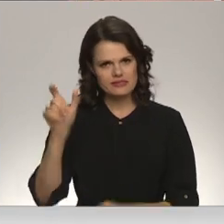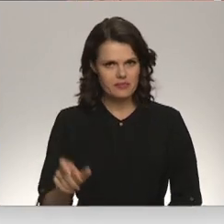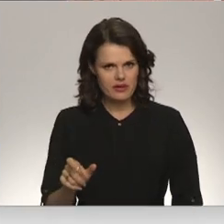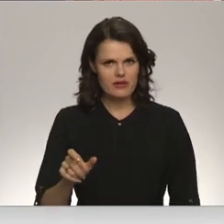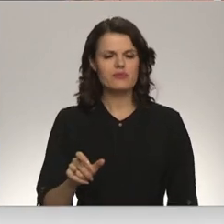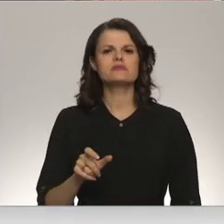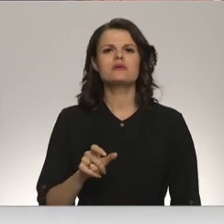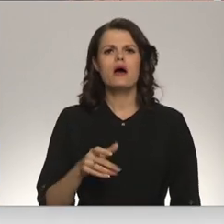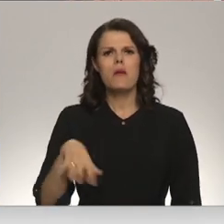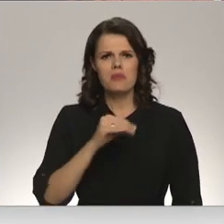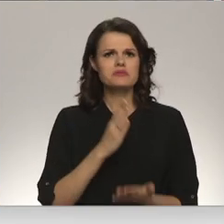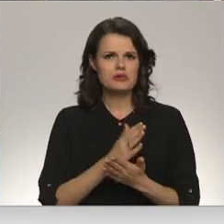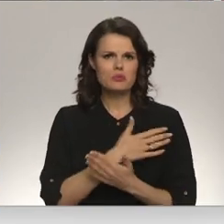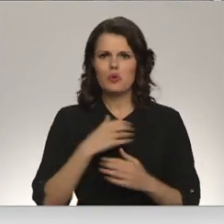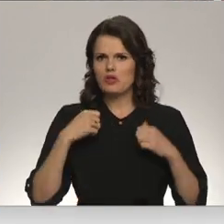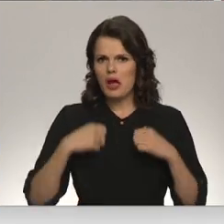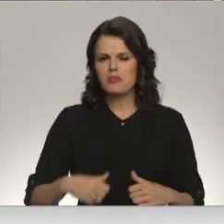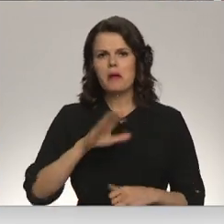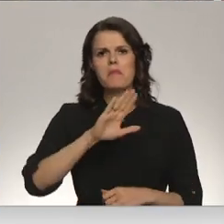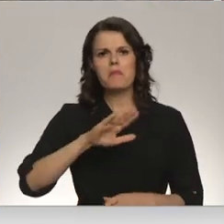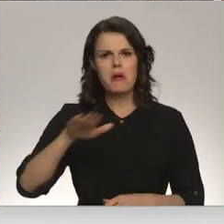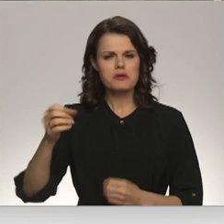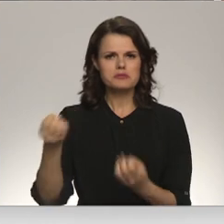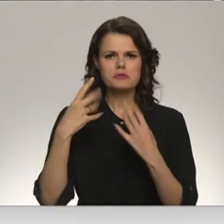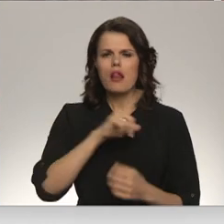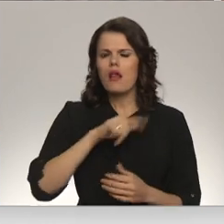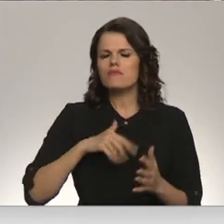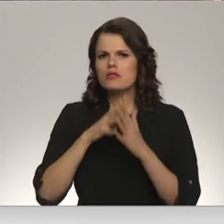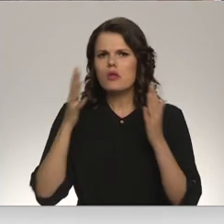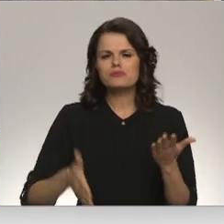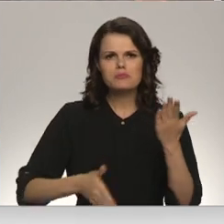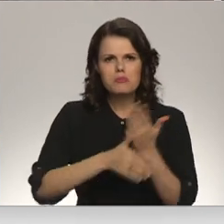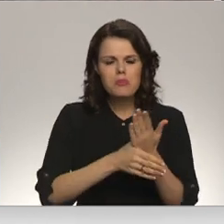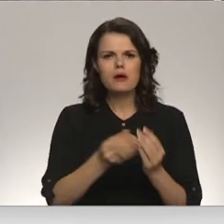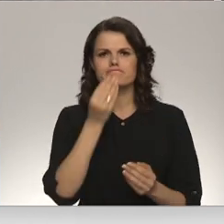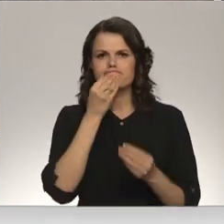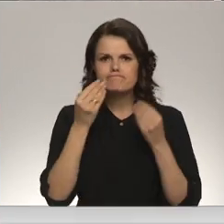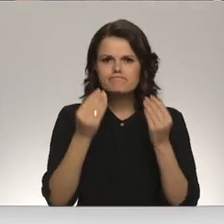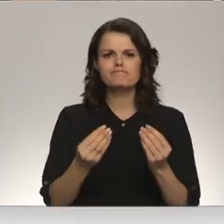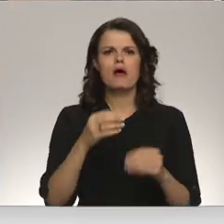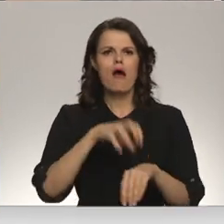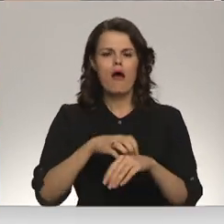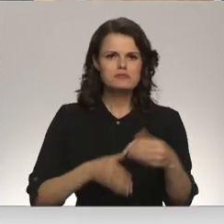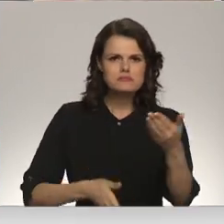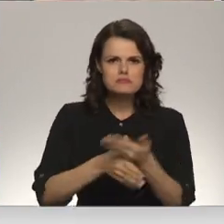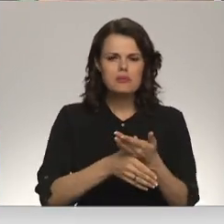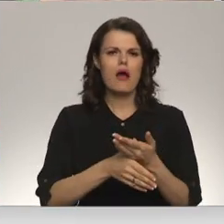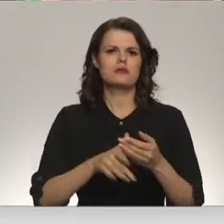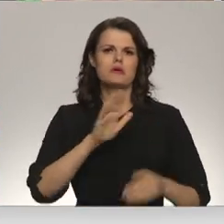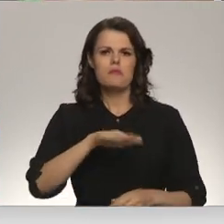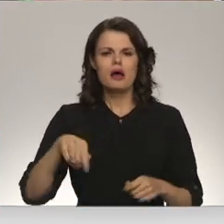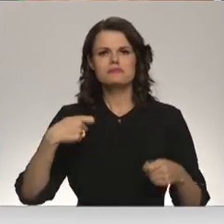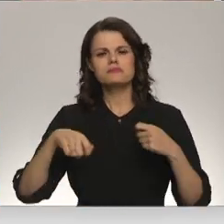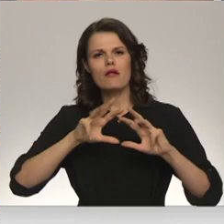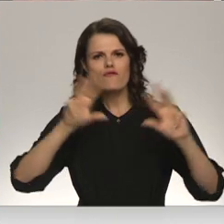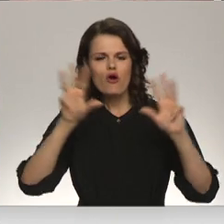Jā, mēs esam ļoti apmierināti. Bērns stāsta, ka Latvija sniedz lielu palīdzību. Tā ir ēdināšana, medicīniskā palīdzība. Bērnam